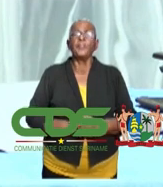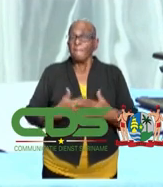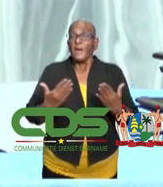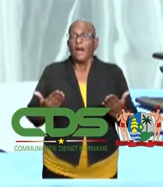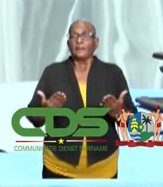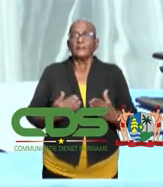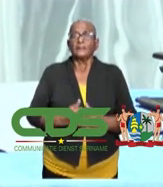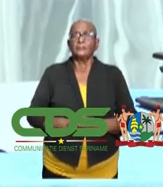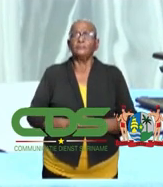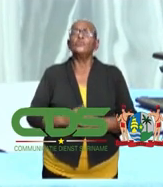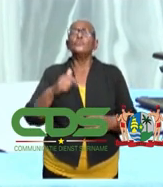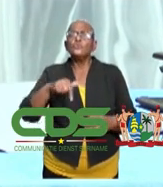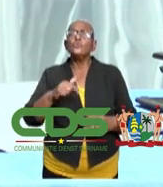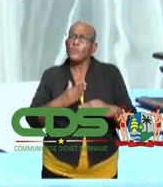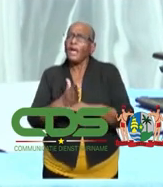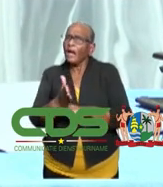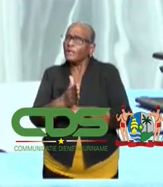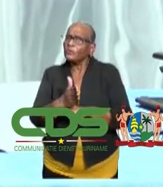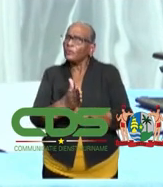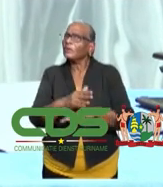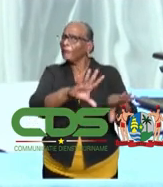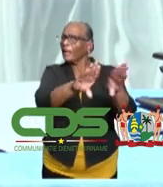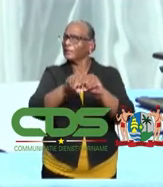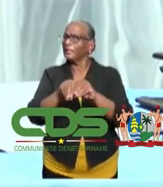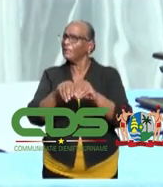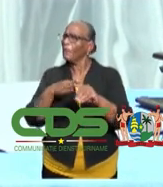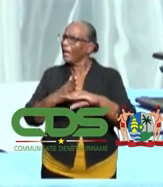Maar we gaan nu verder nog meer maatregelen treffen.